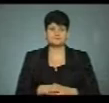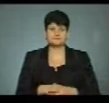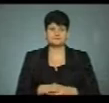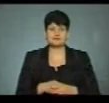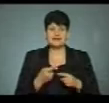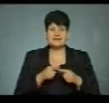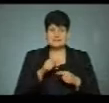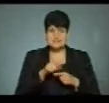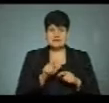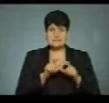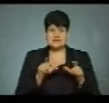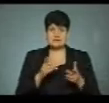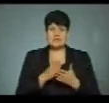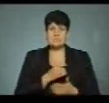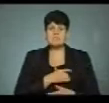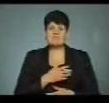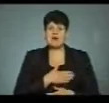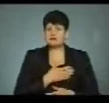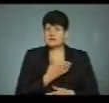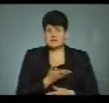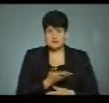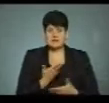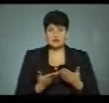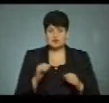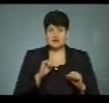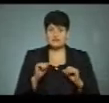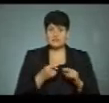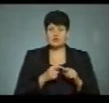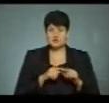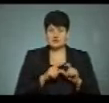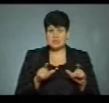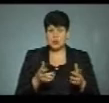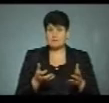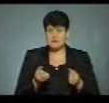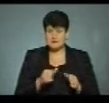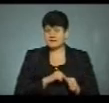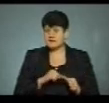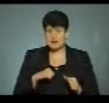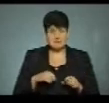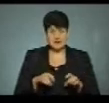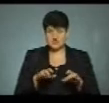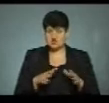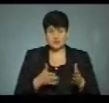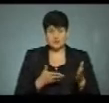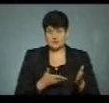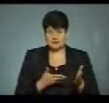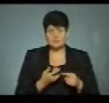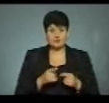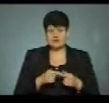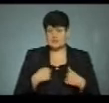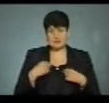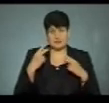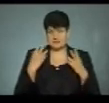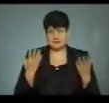цей заклад є приватний, і якщо керівник того закладу приймав якесь самостійне рішення, ми про це навіть не